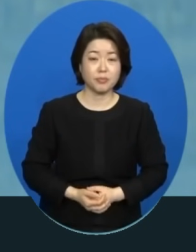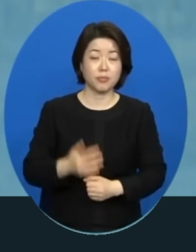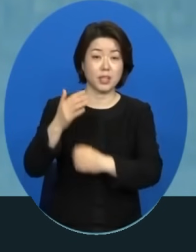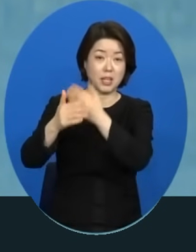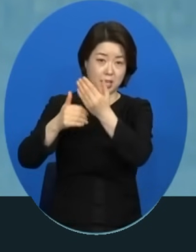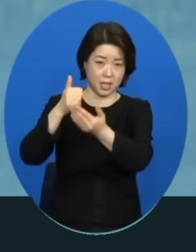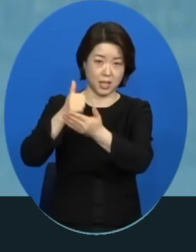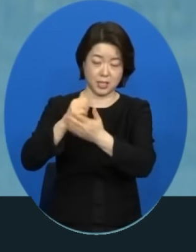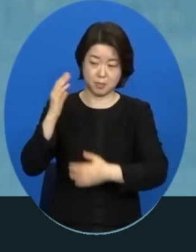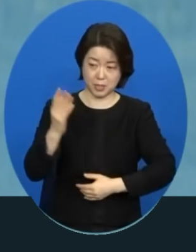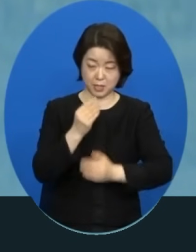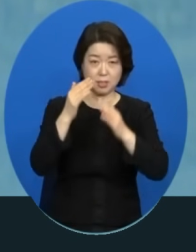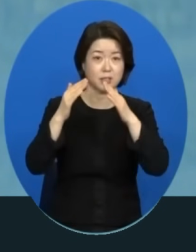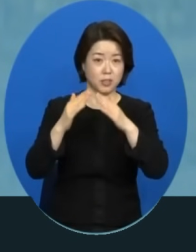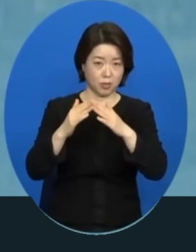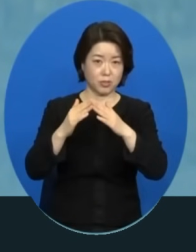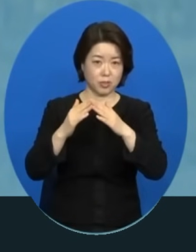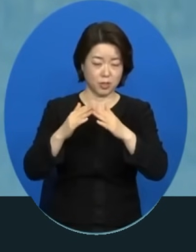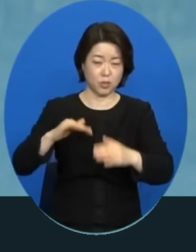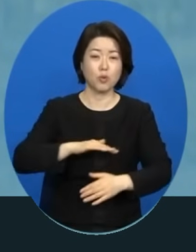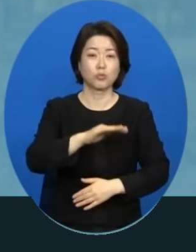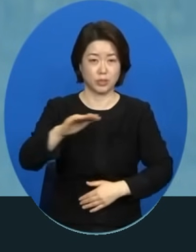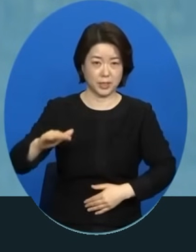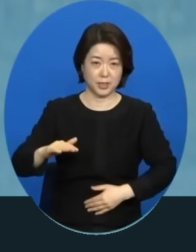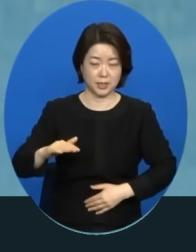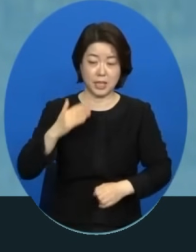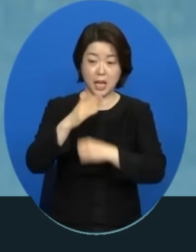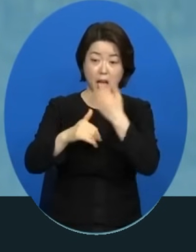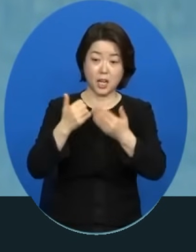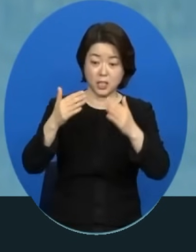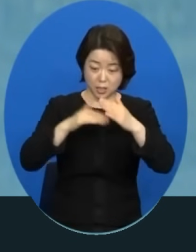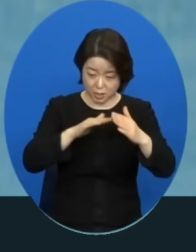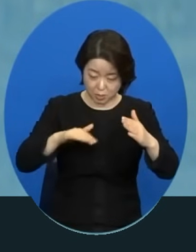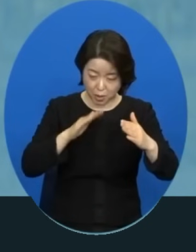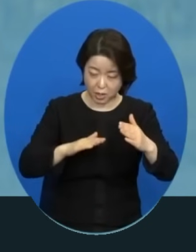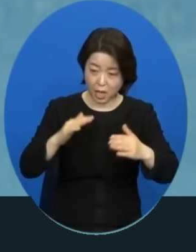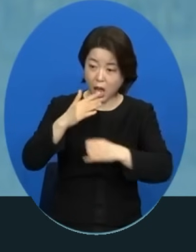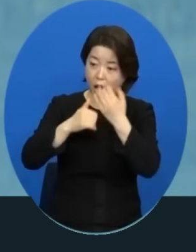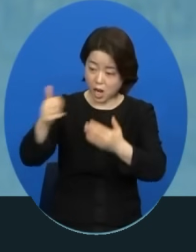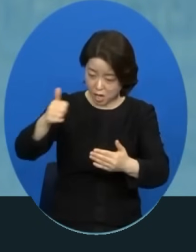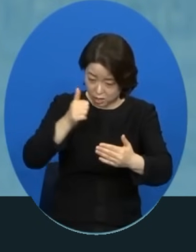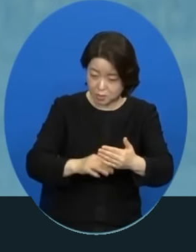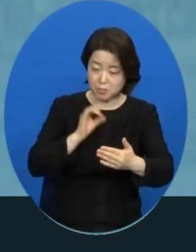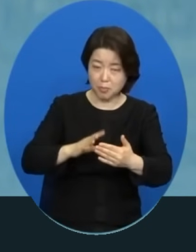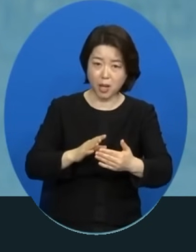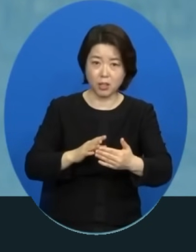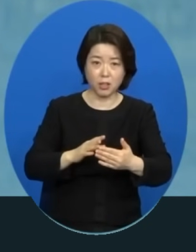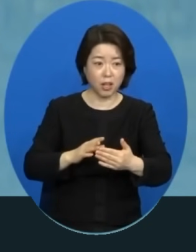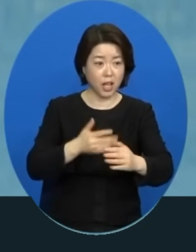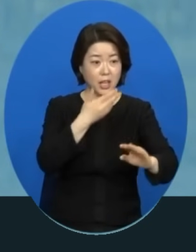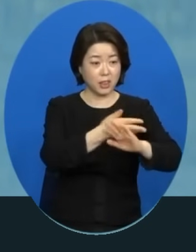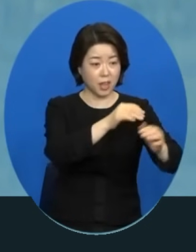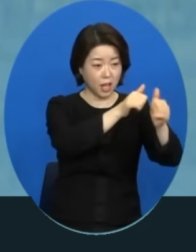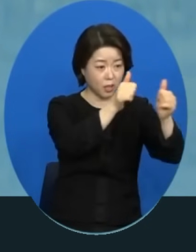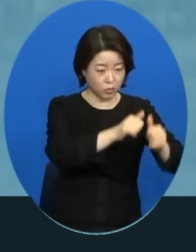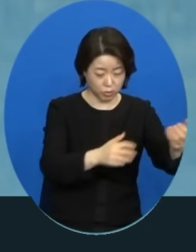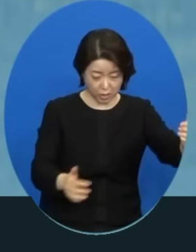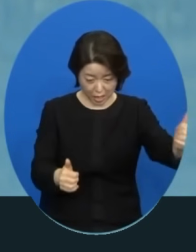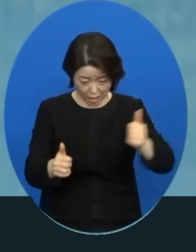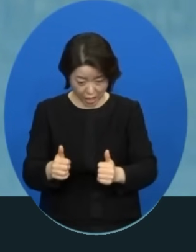하나님의 성전이잖아요. 우리가 하나님이 집 안에 하나님만 계셔야 되는데 왜 어떻게 우상을 같이 세울 수가 있어요?